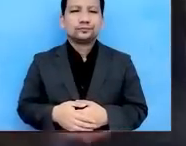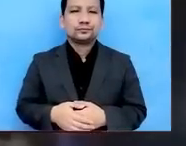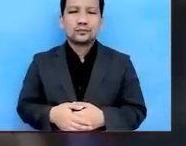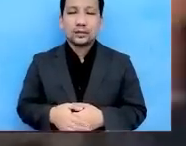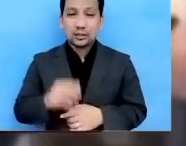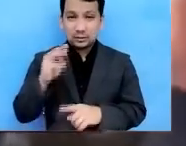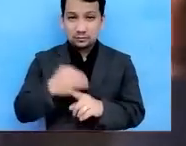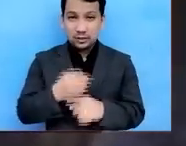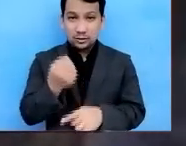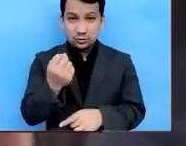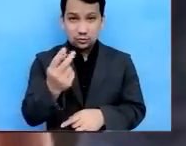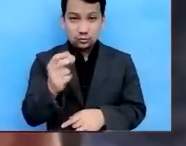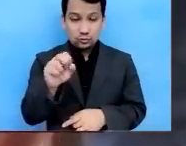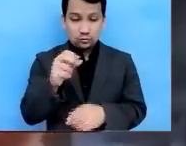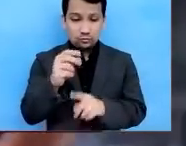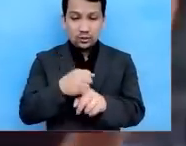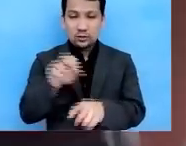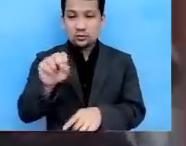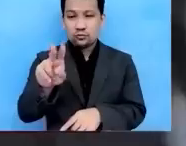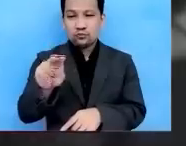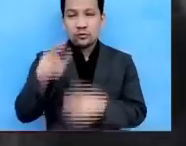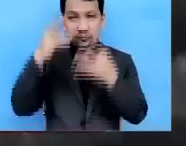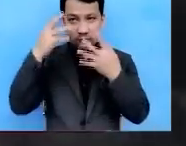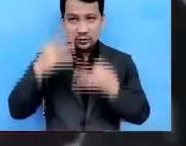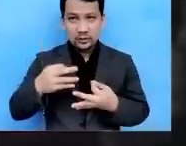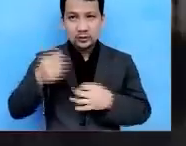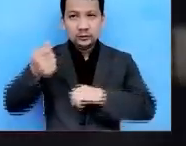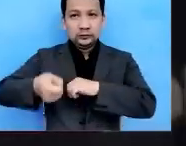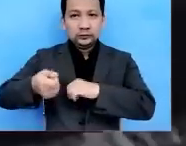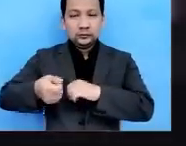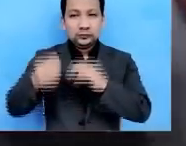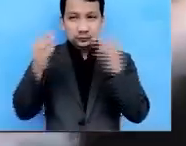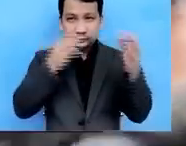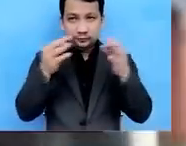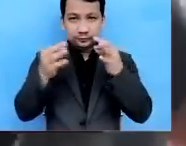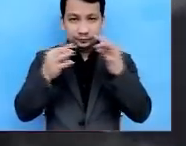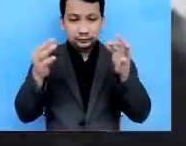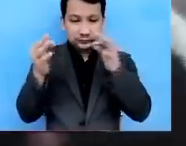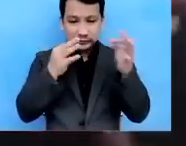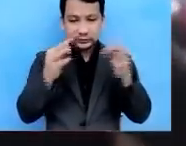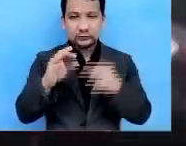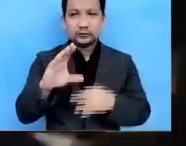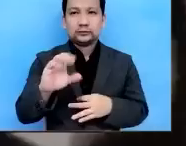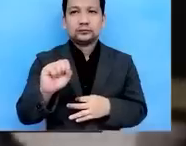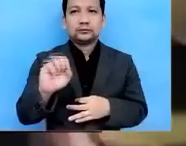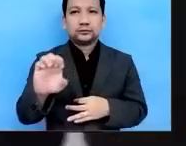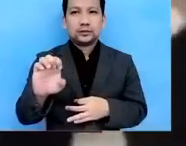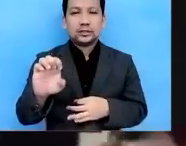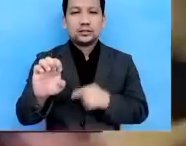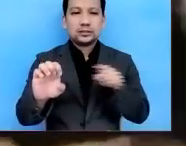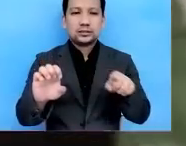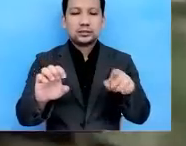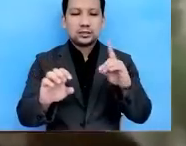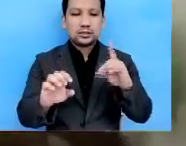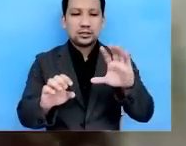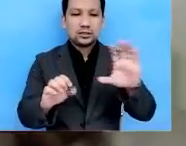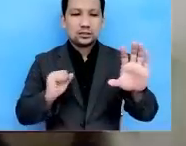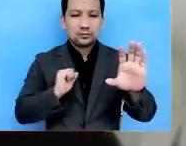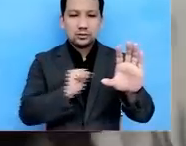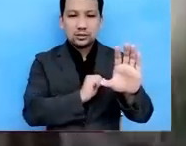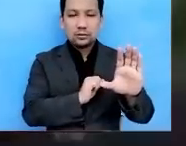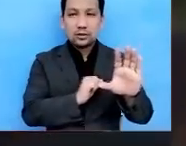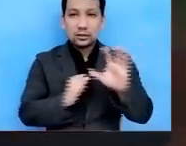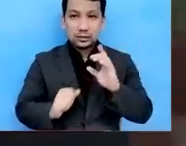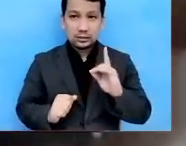12 na sana, dedesisyonan ang isa sa mga drug case ni dating Senator Lale de Lima. partikular ang pagtanggap umano niya